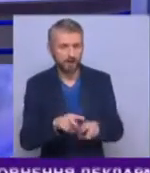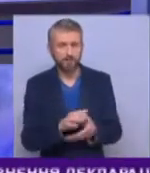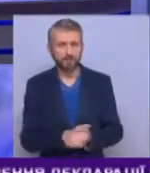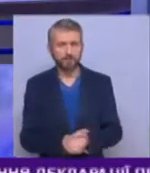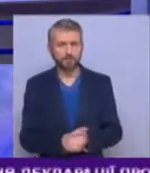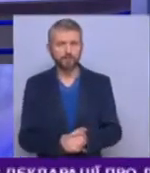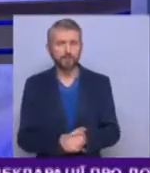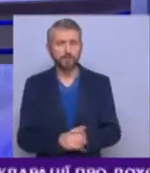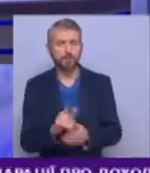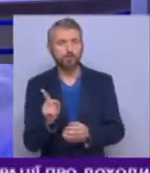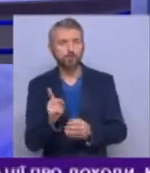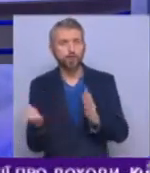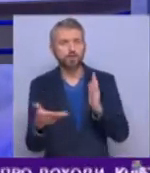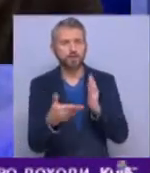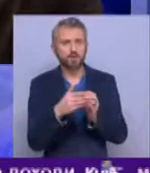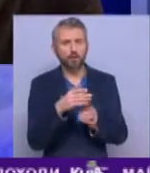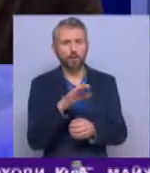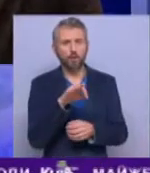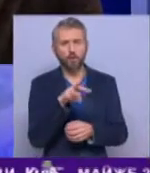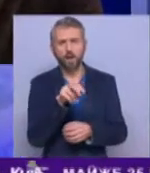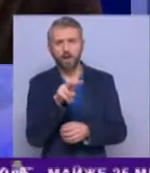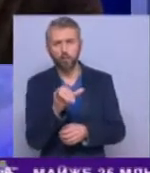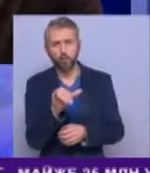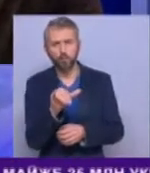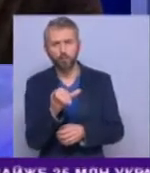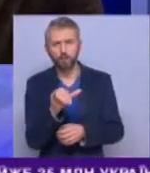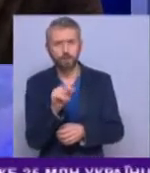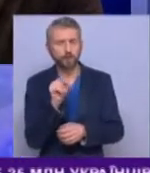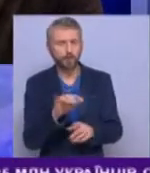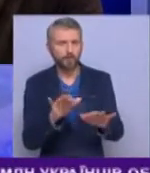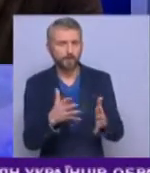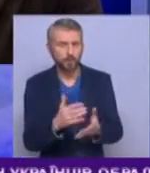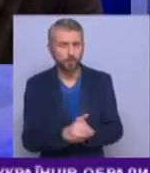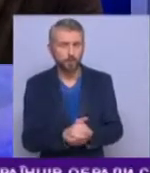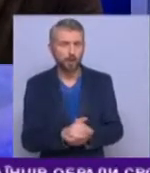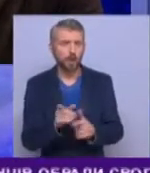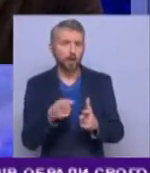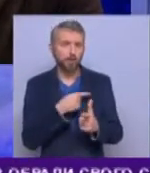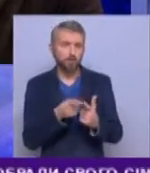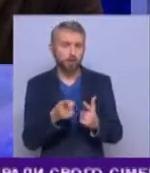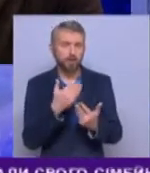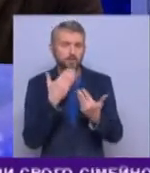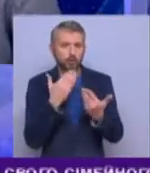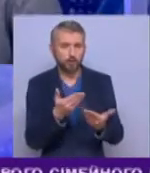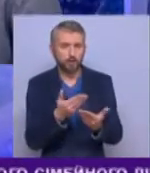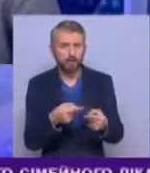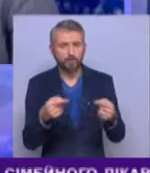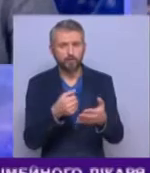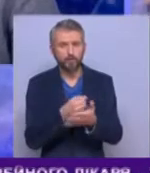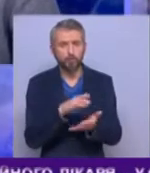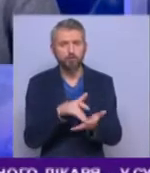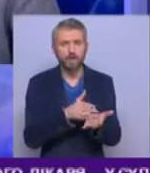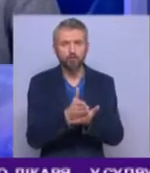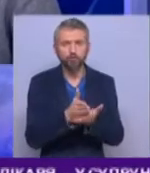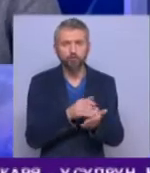відслідковуючи ситуацію, щоб зрізати там помелу, чи в даному випадку, або звернутися відповідно до комунальних